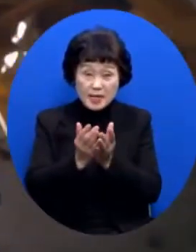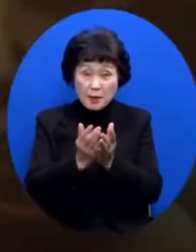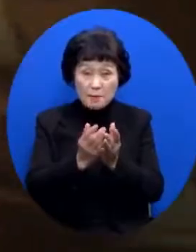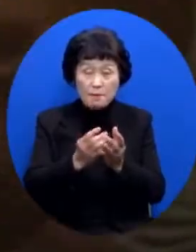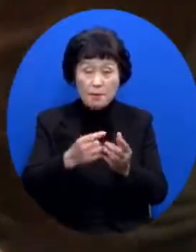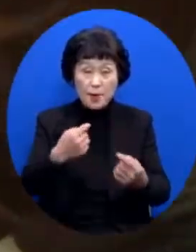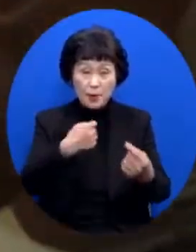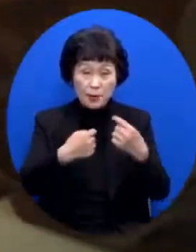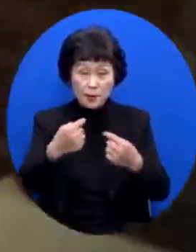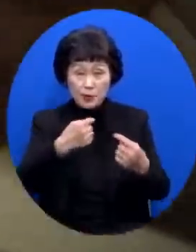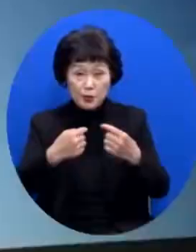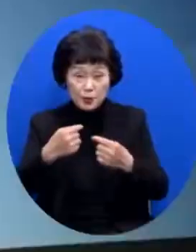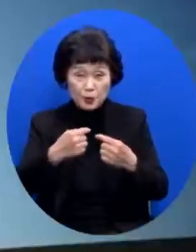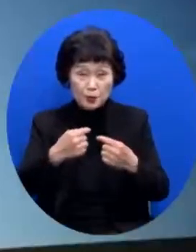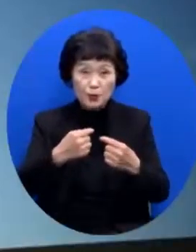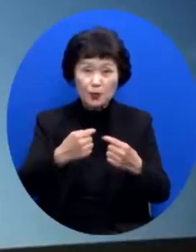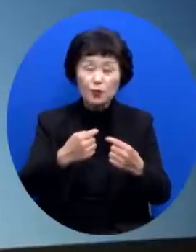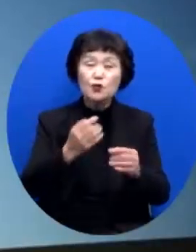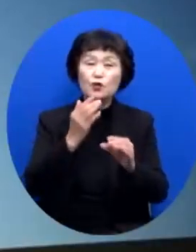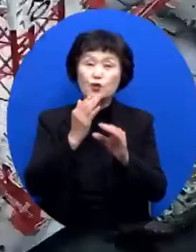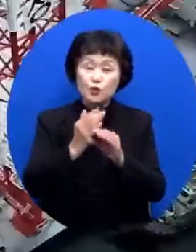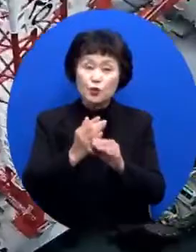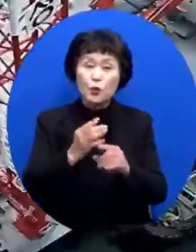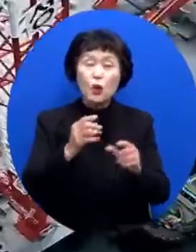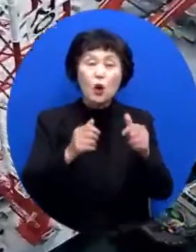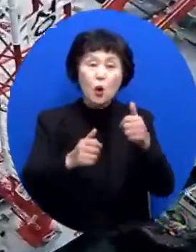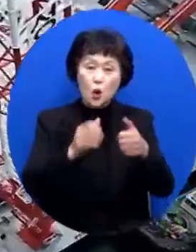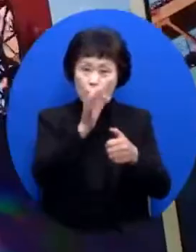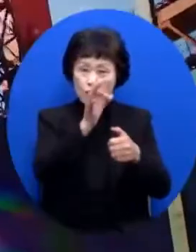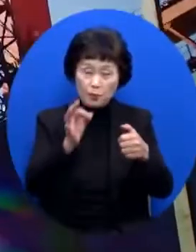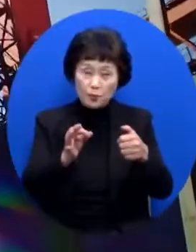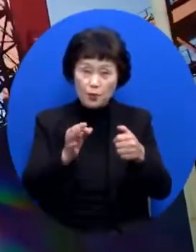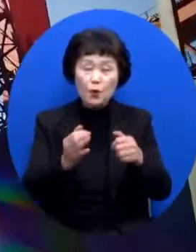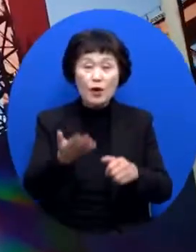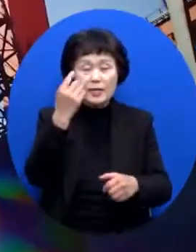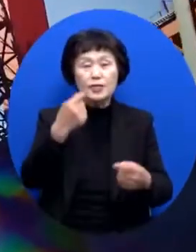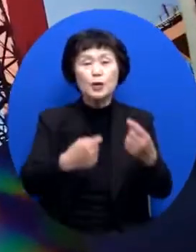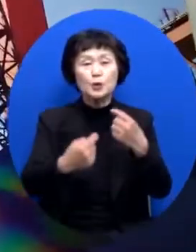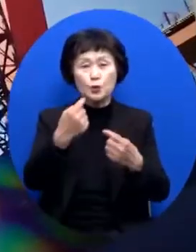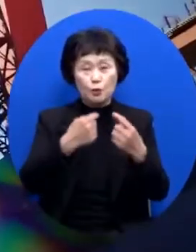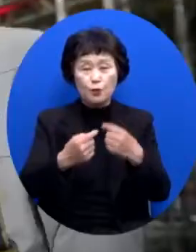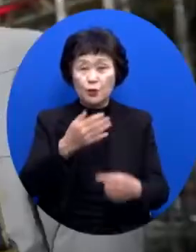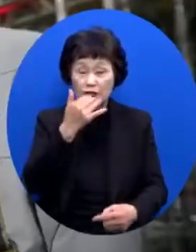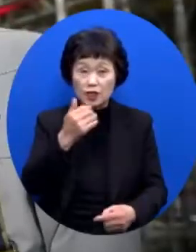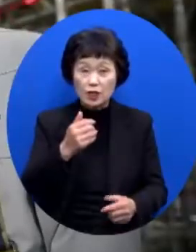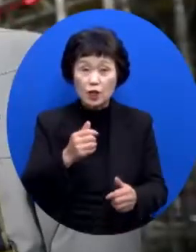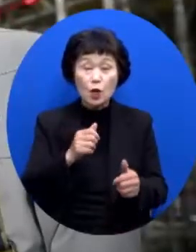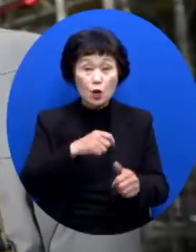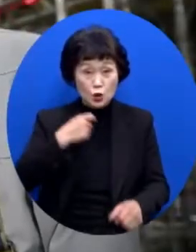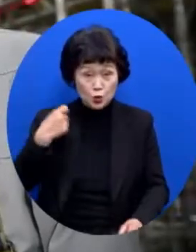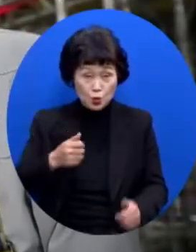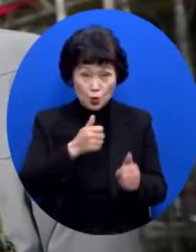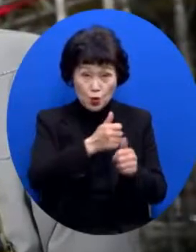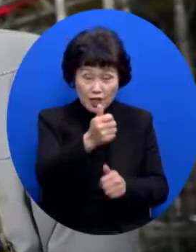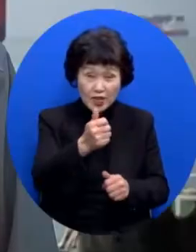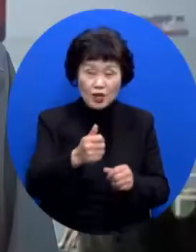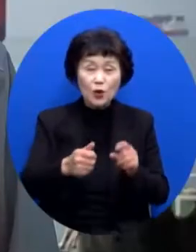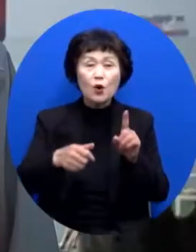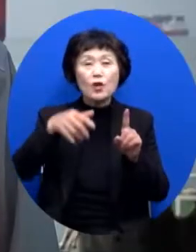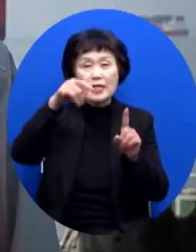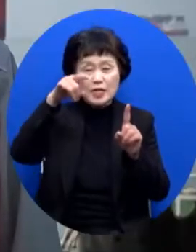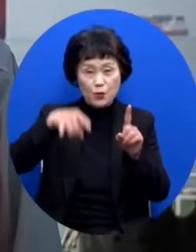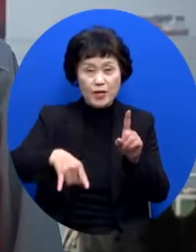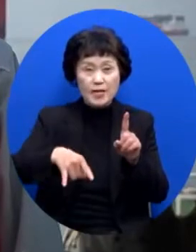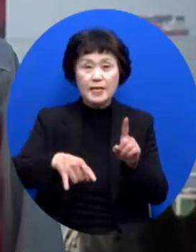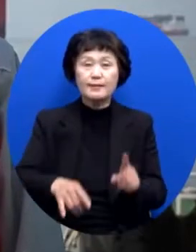920만 표준선 환산 톤수 가운데 절반인 50%를 수주하며 중국을 따돌리고 1위를 차지한 것으로